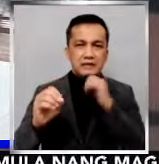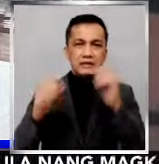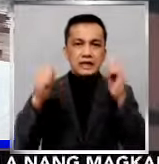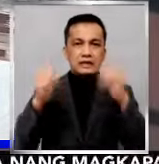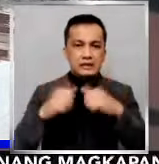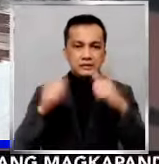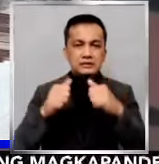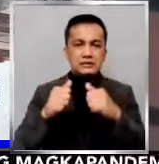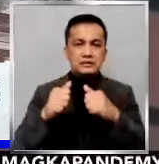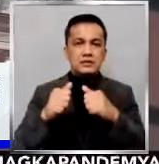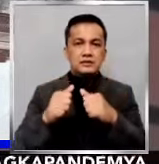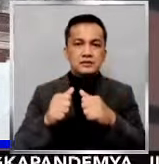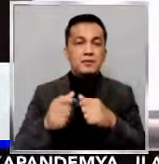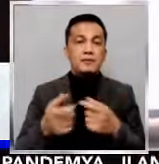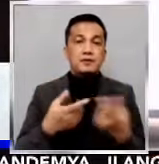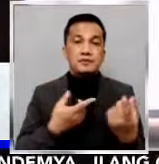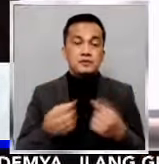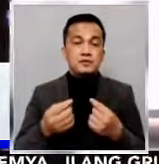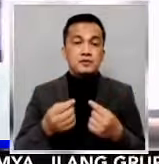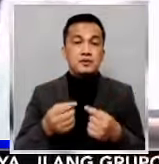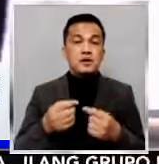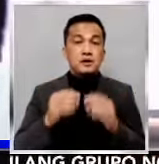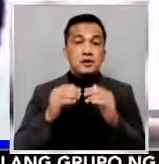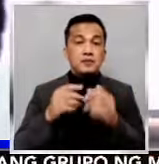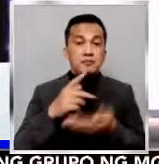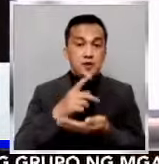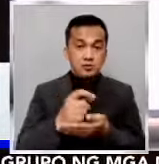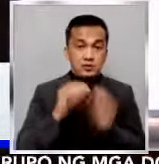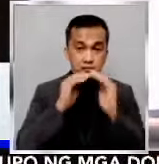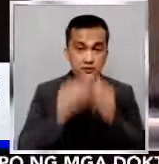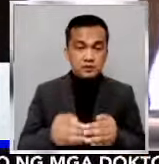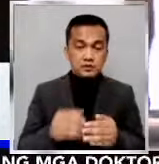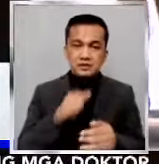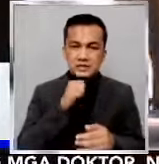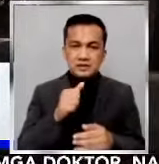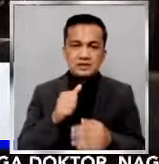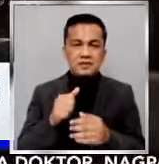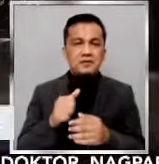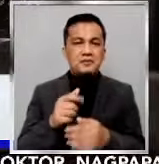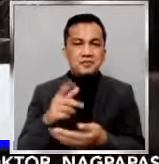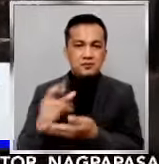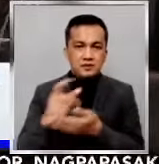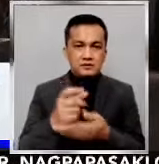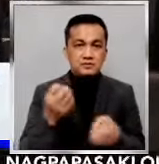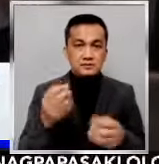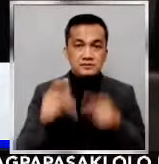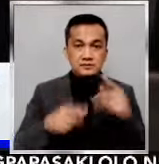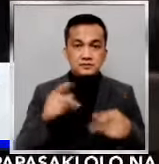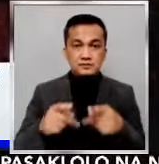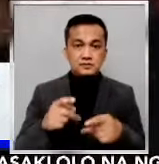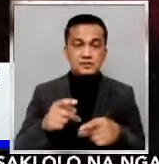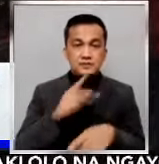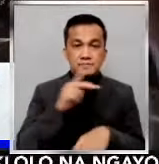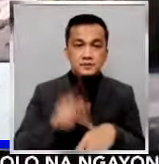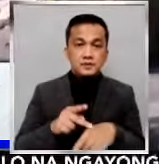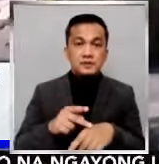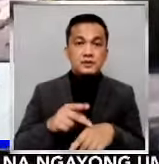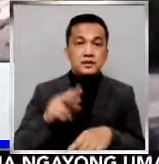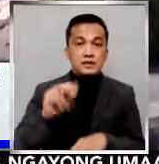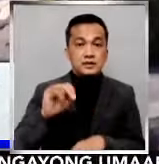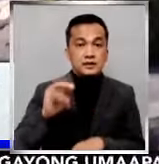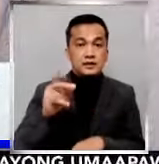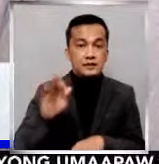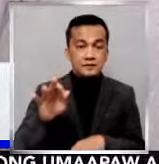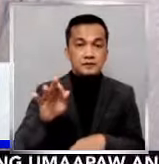bubble hanggat di pa bakunado ang karamihan sa populasyon ng bansa. Ang National Task Force Against COVID-19 magiging bukas daw sa